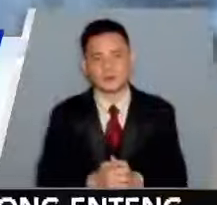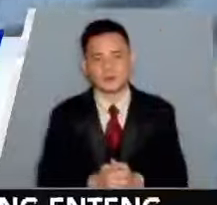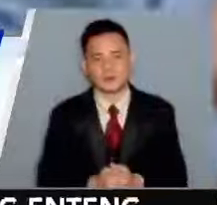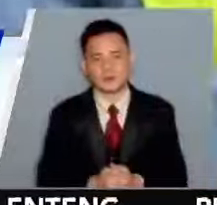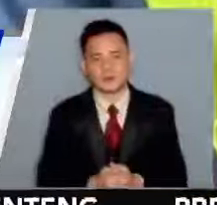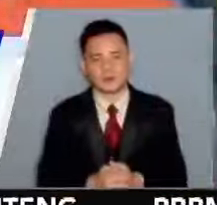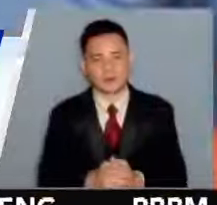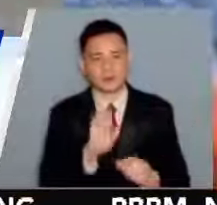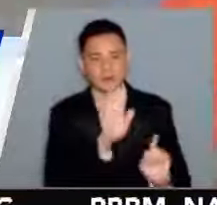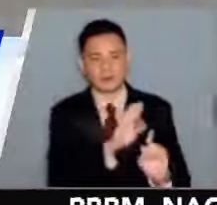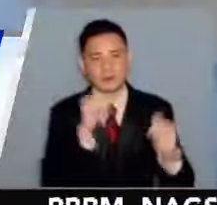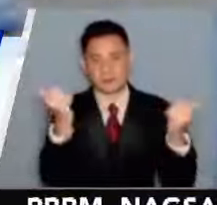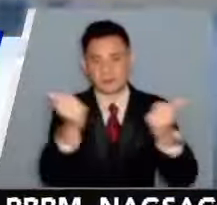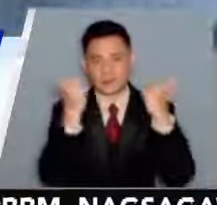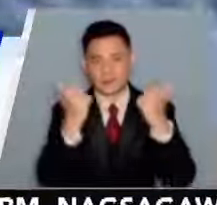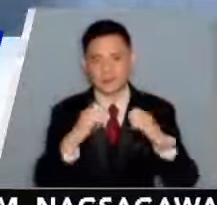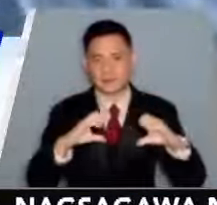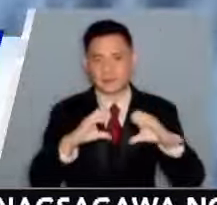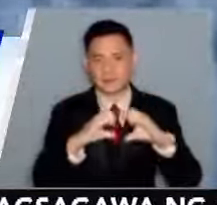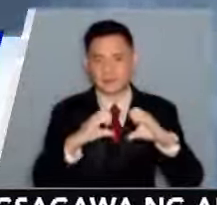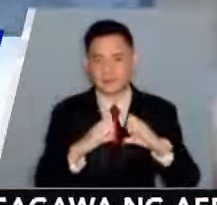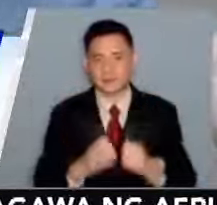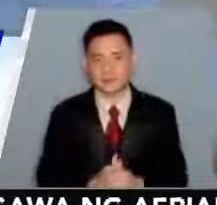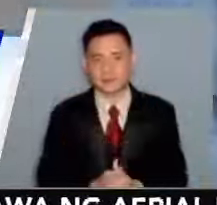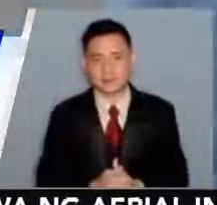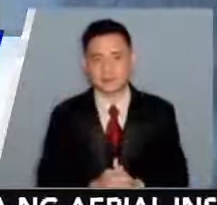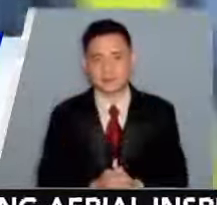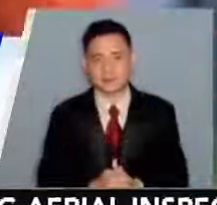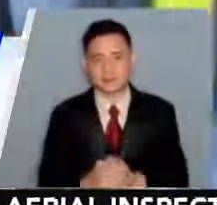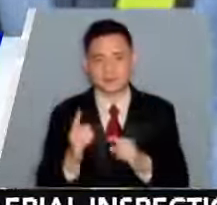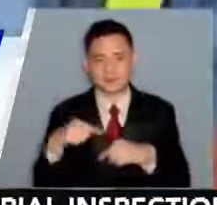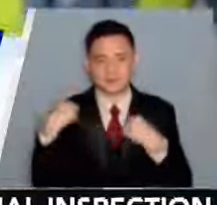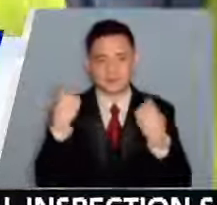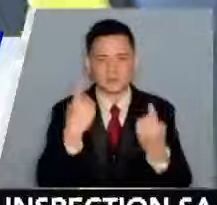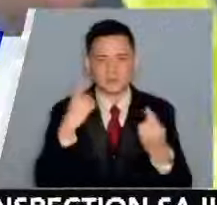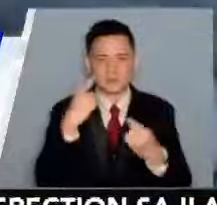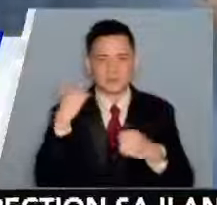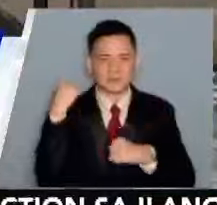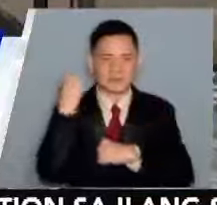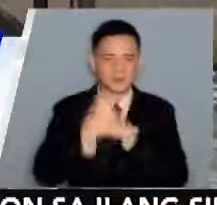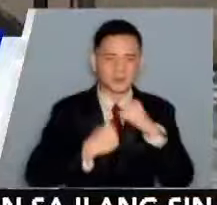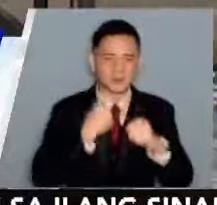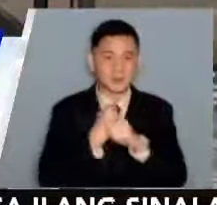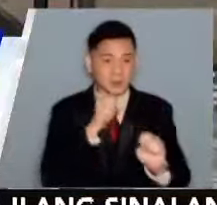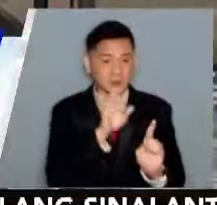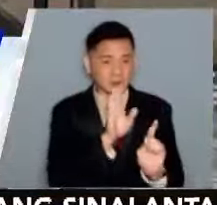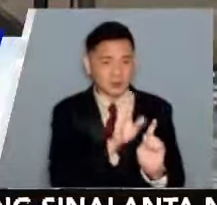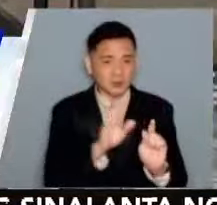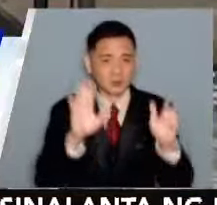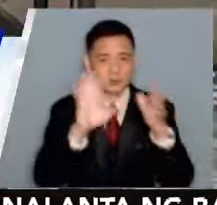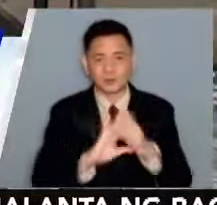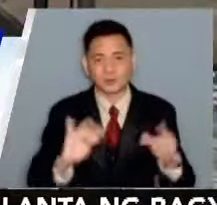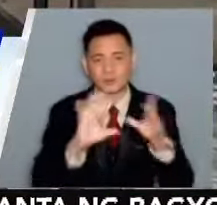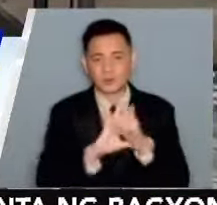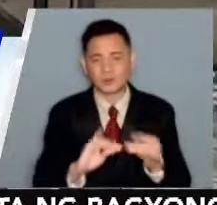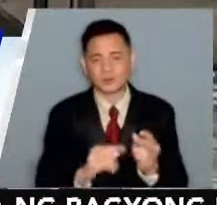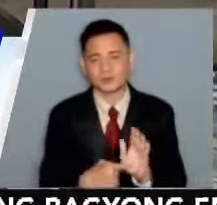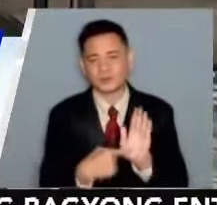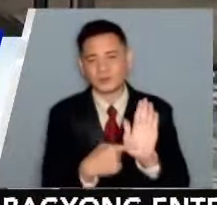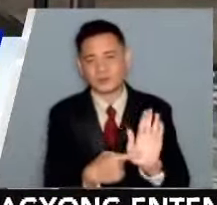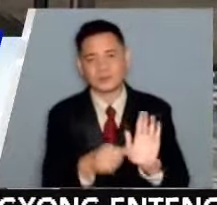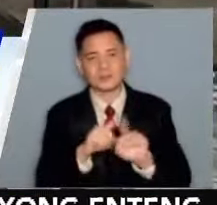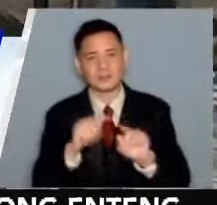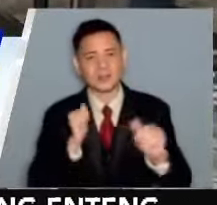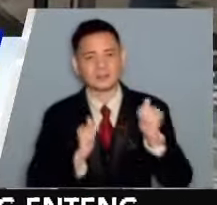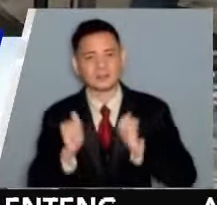GMA sa 2025. Ang Dapat Ganito, Kapuso short stories na pinagbibidahan ng ilang Sparkle artist ay